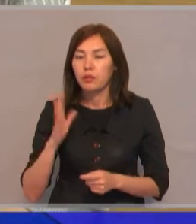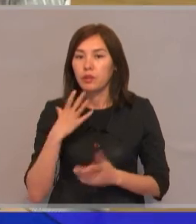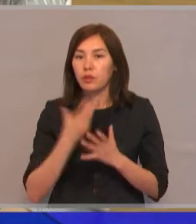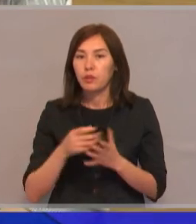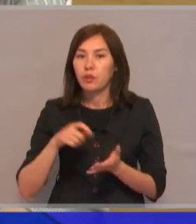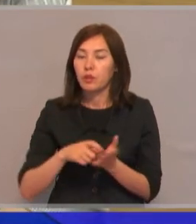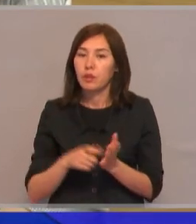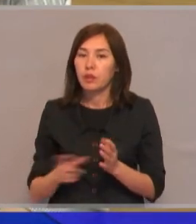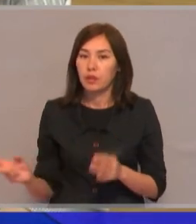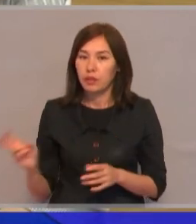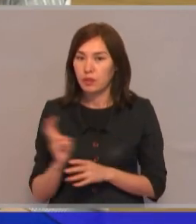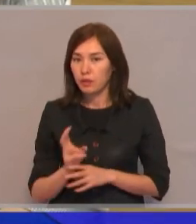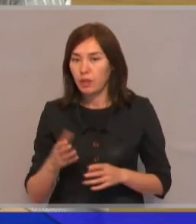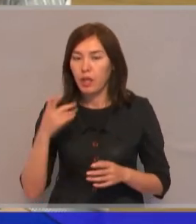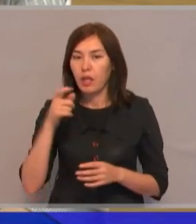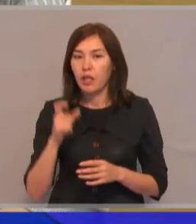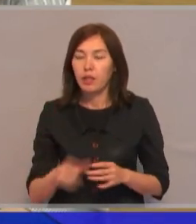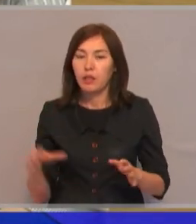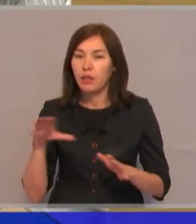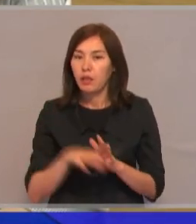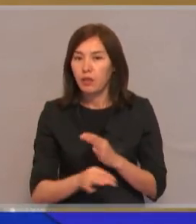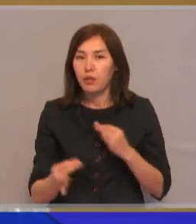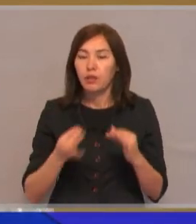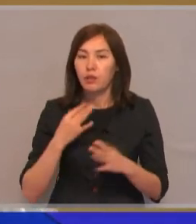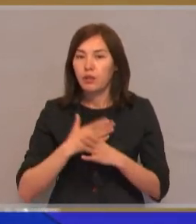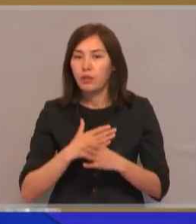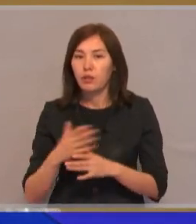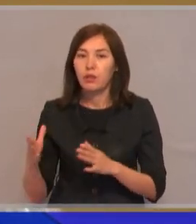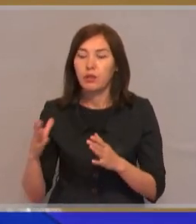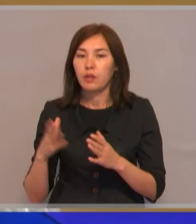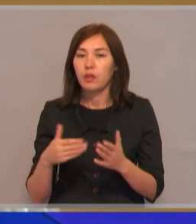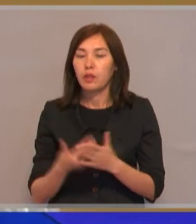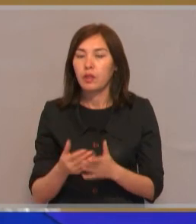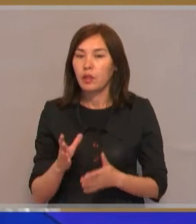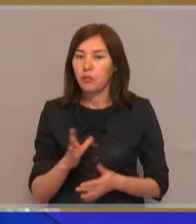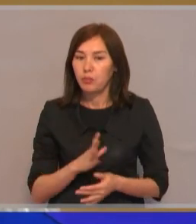өз аудиториясына парасатты тұлғалармен жүргізілген сүбелі сұхбаттар легін ұсынып